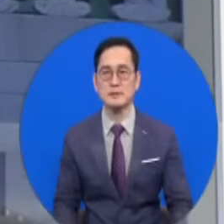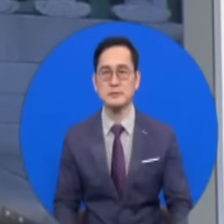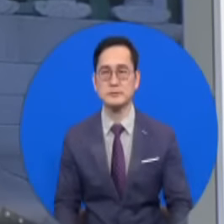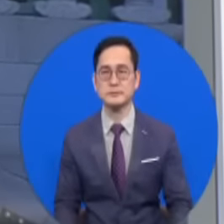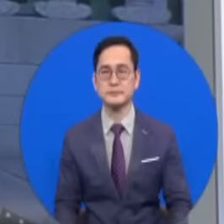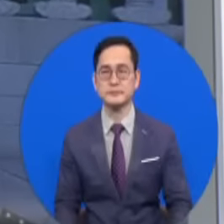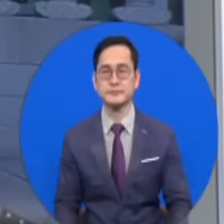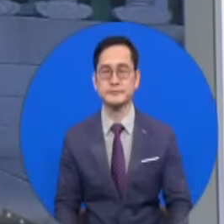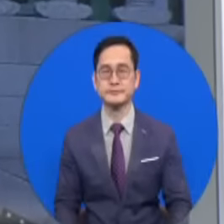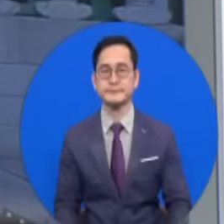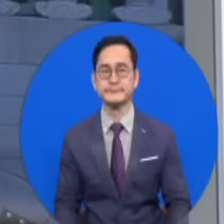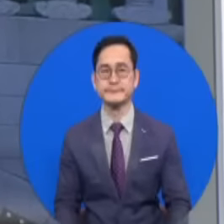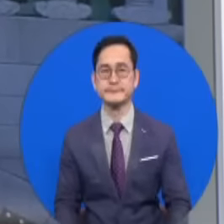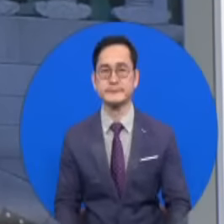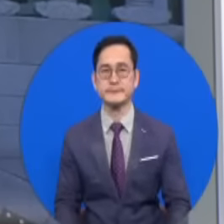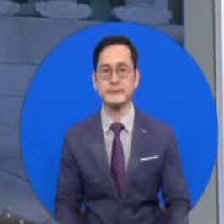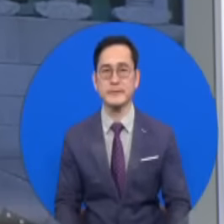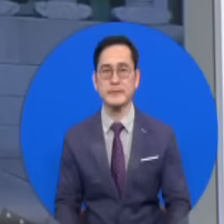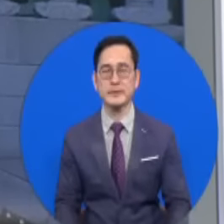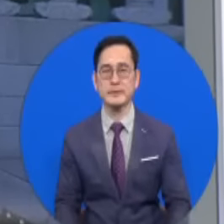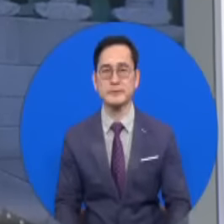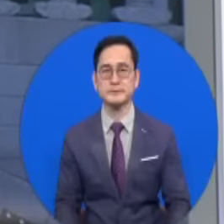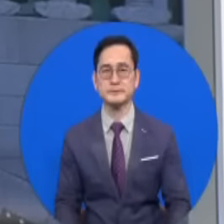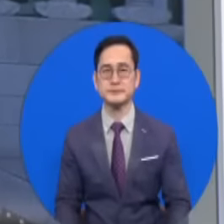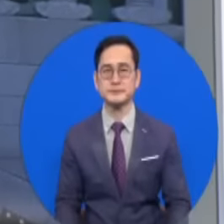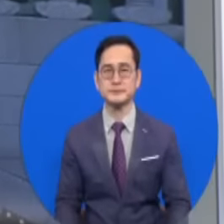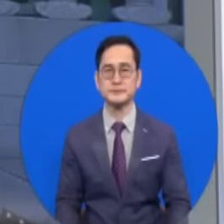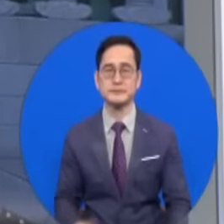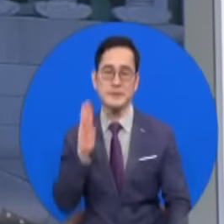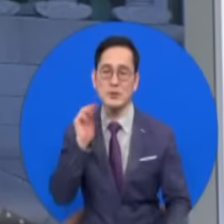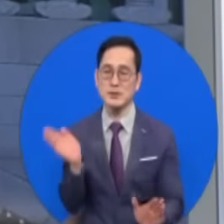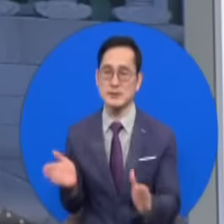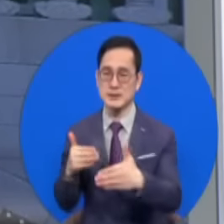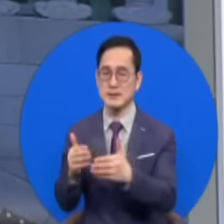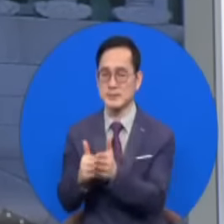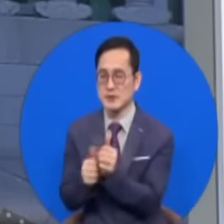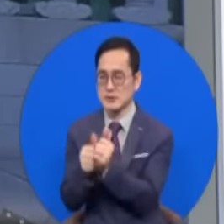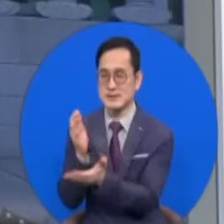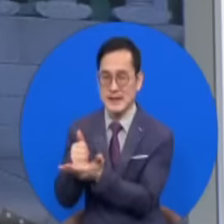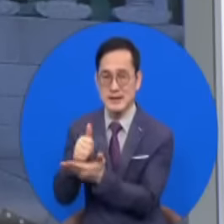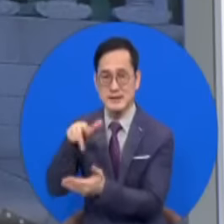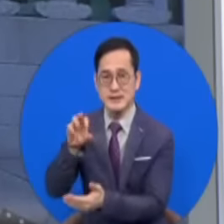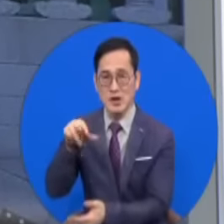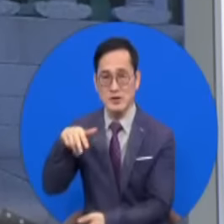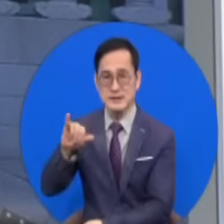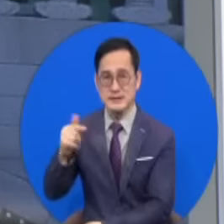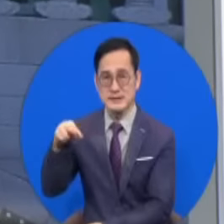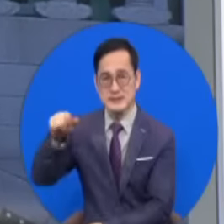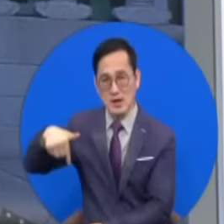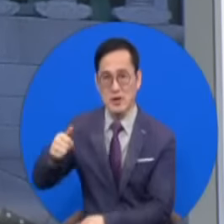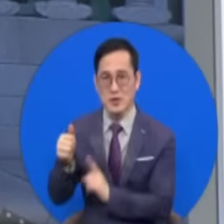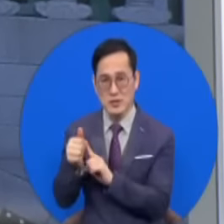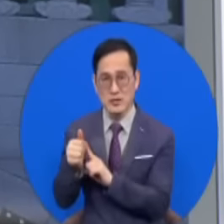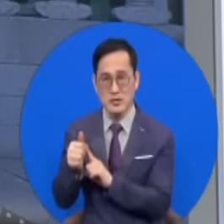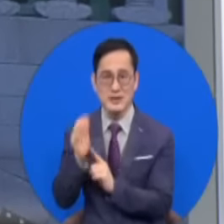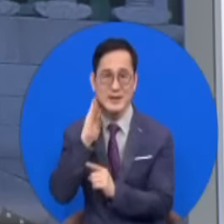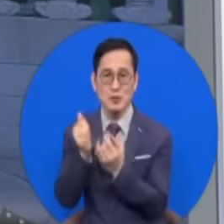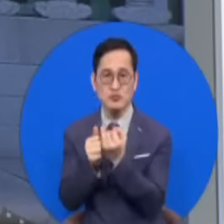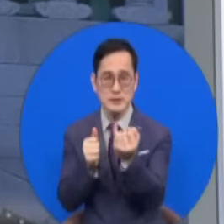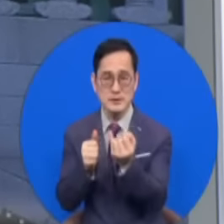운영이 모습 보고 계십니다. 그런가 하면 정진석 대통령 비서실장이 이 여사의 명품백 의혹과